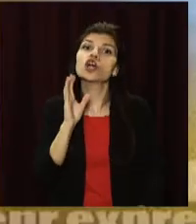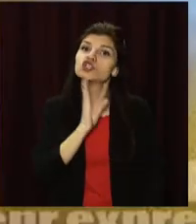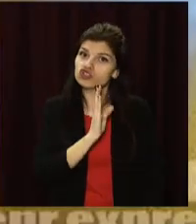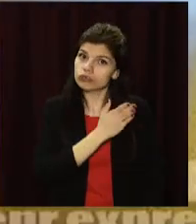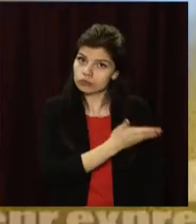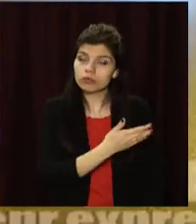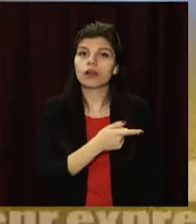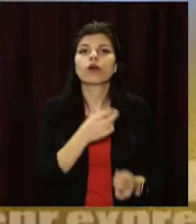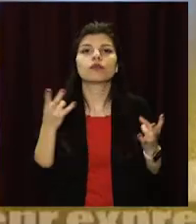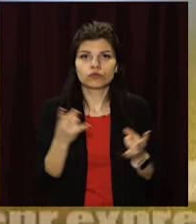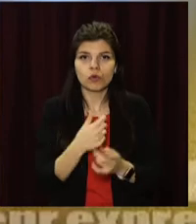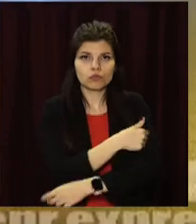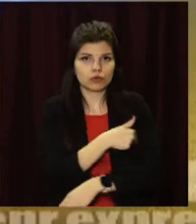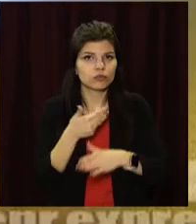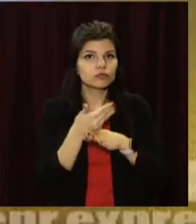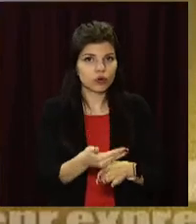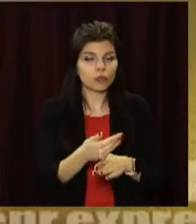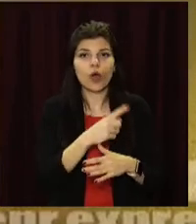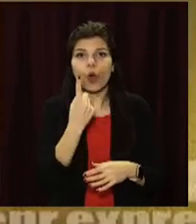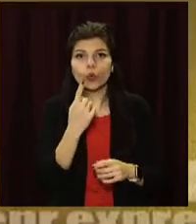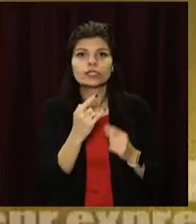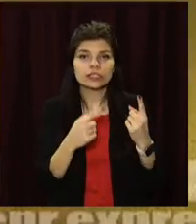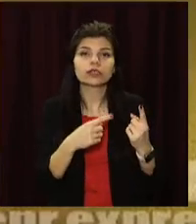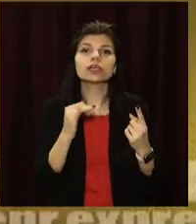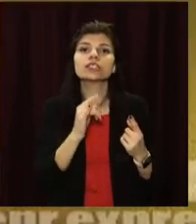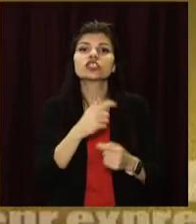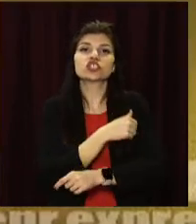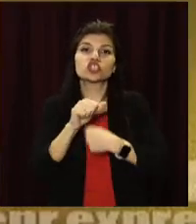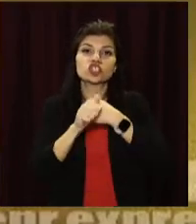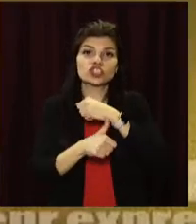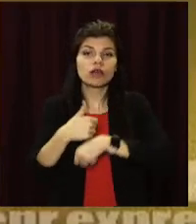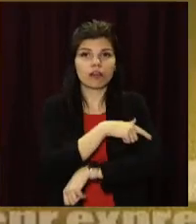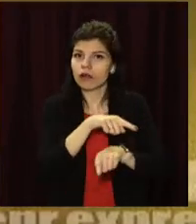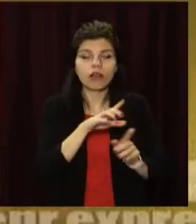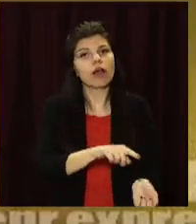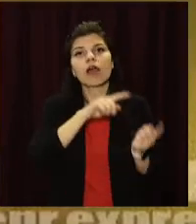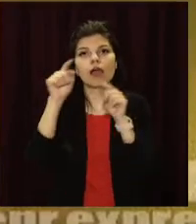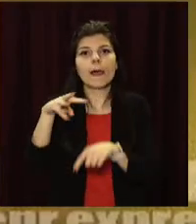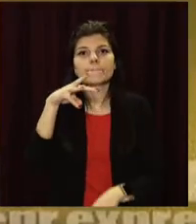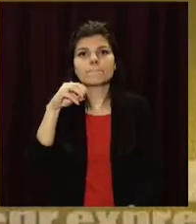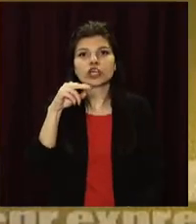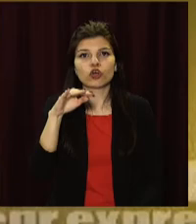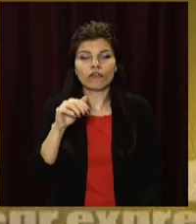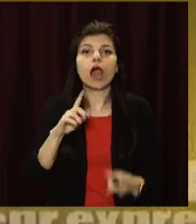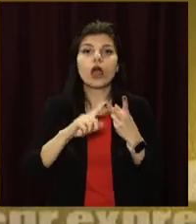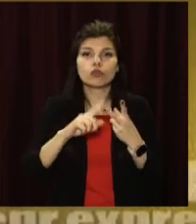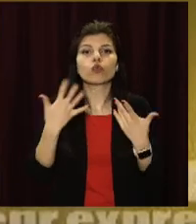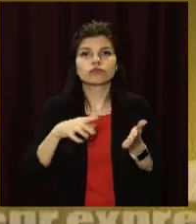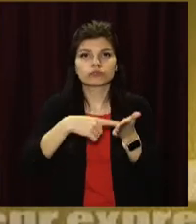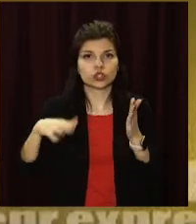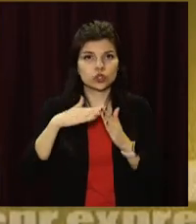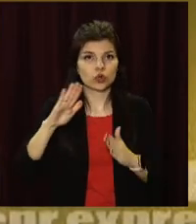жінкам знадобилася меддопомога. Одну з них із 16-ї лікарні перевели до Мечникова, друга вже вдома.